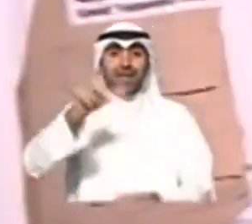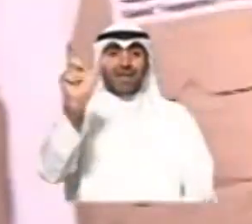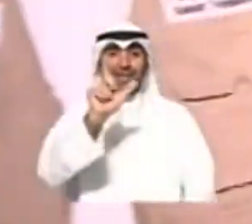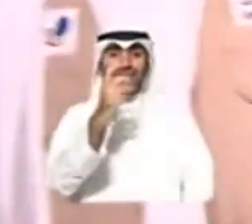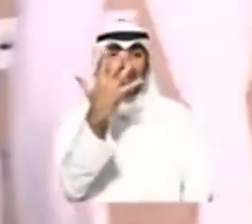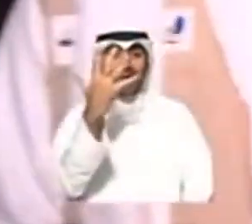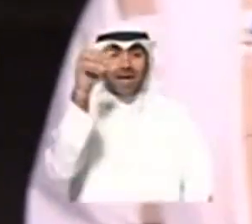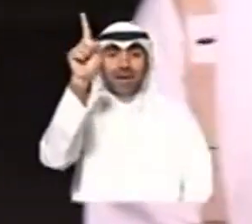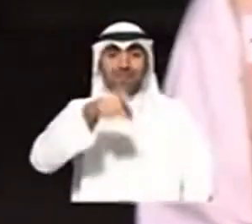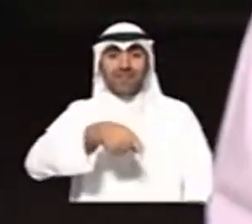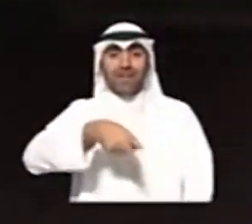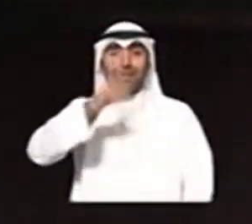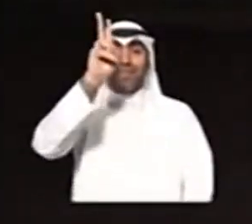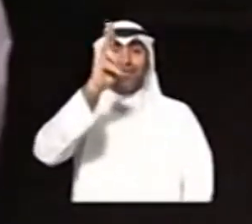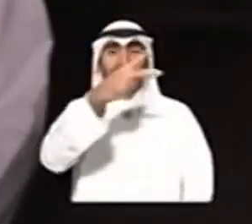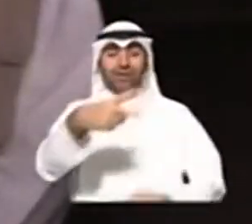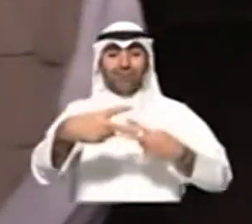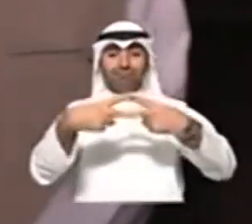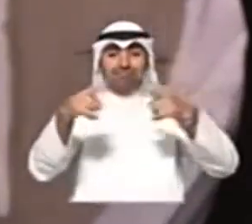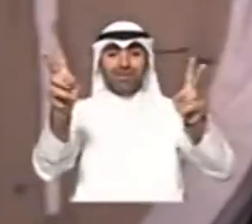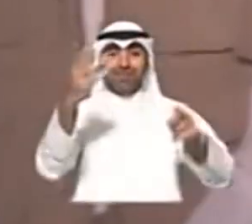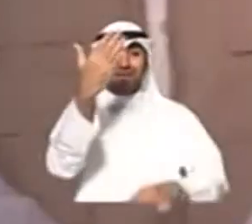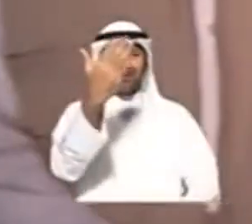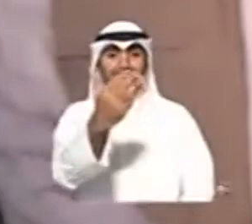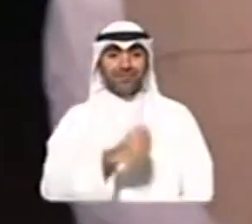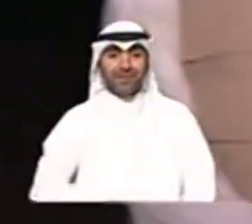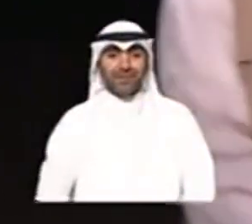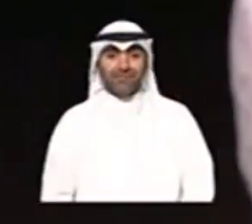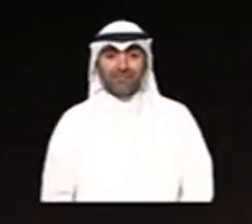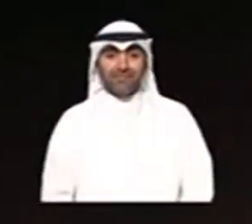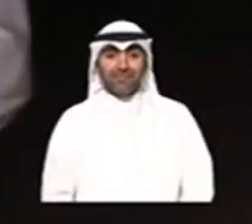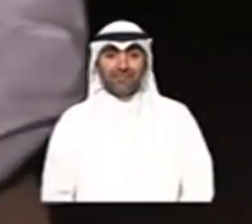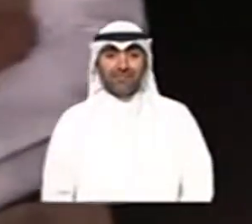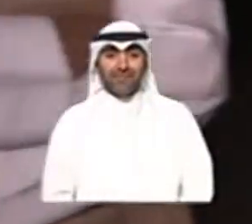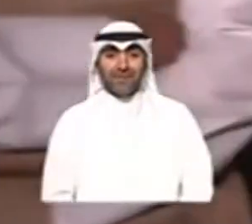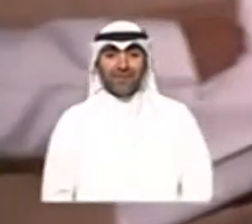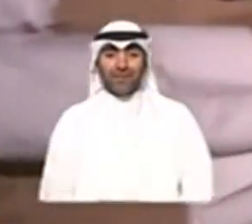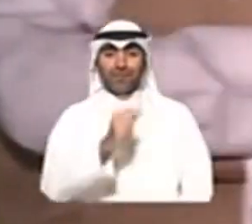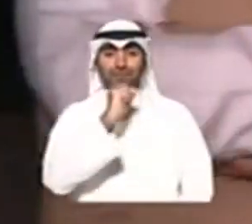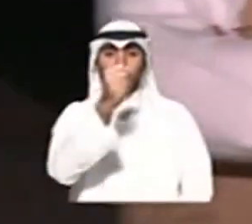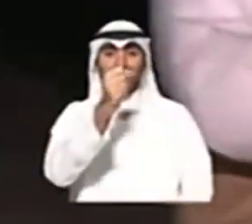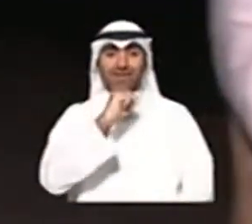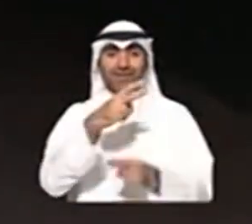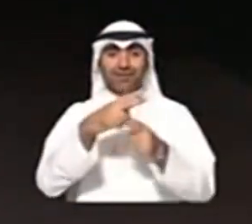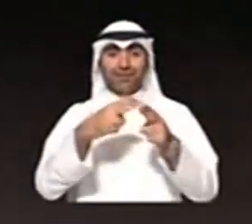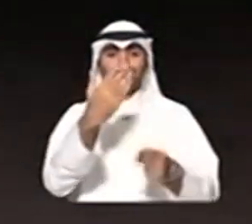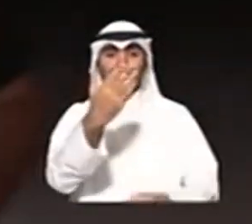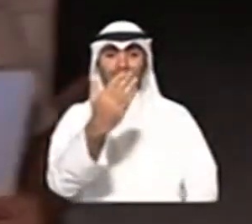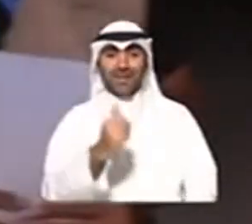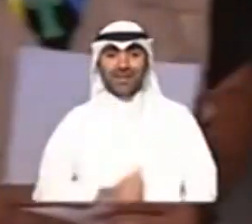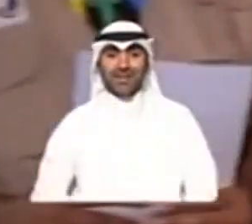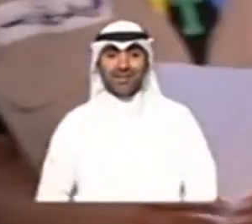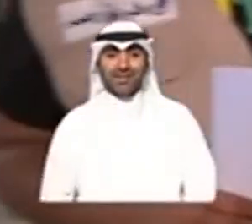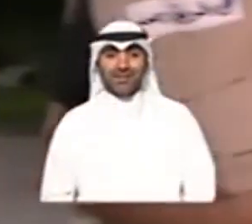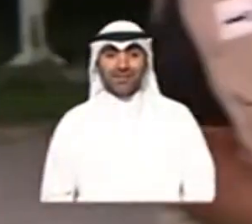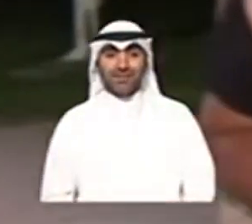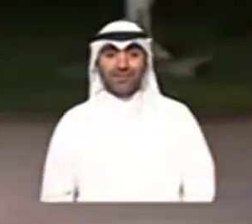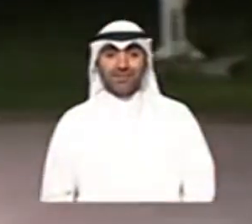وطنية شعارها الكويت تستاهل. فهد التركي، تلفزيون دولة الكويت.